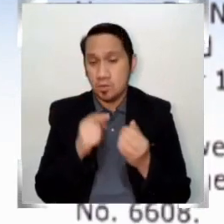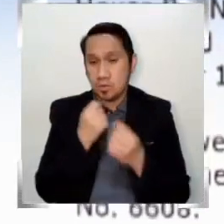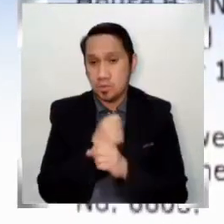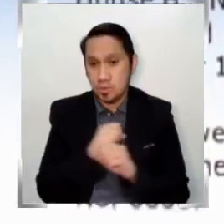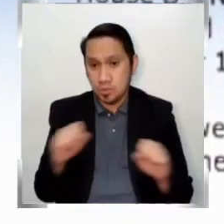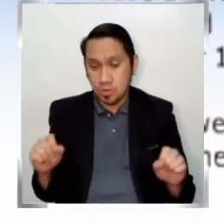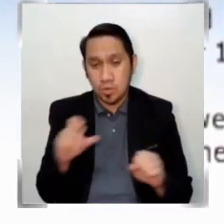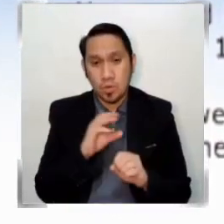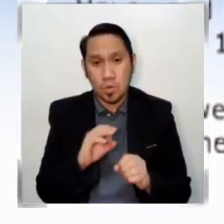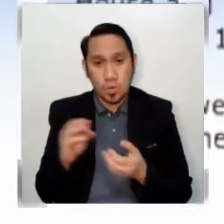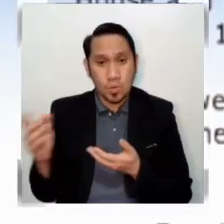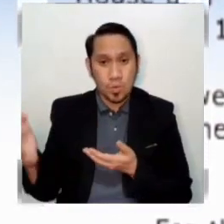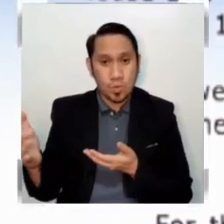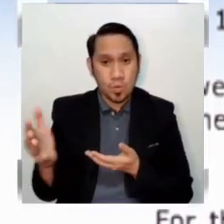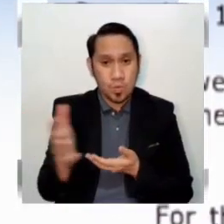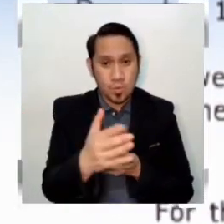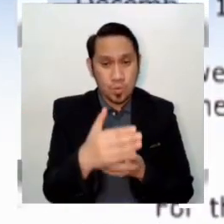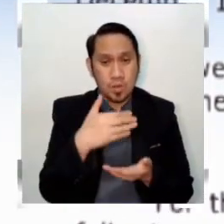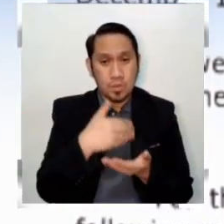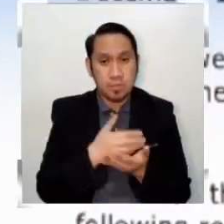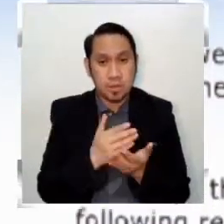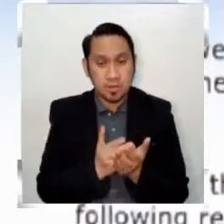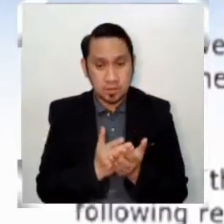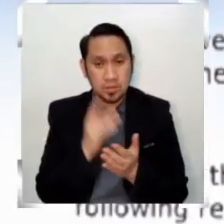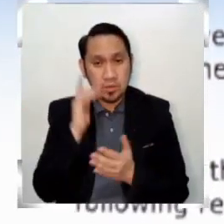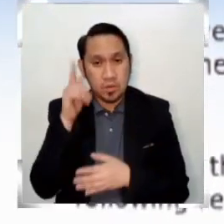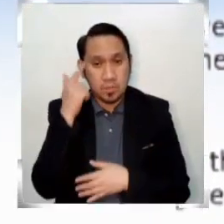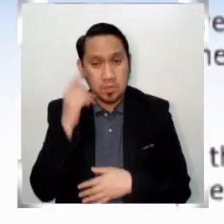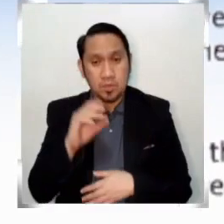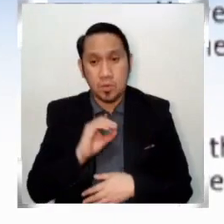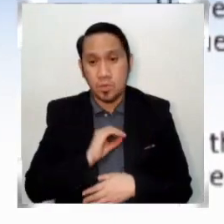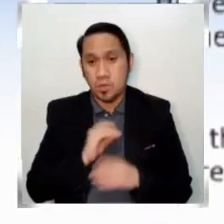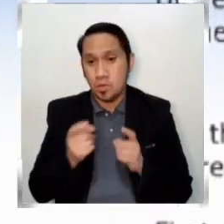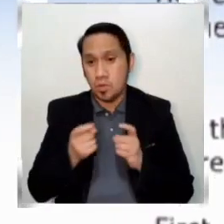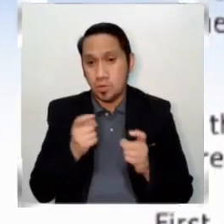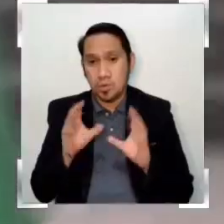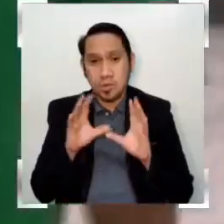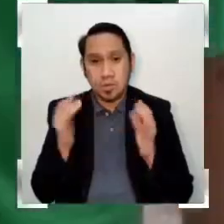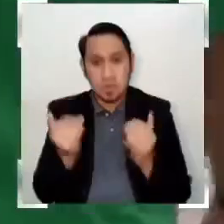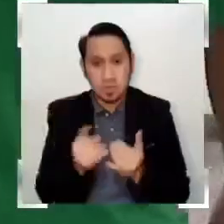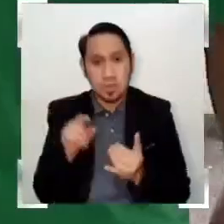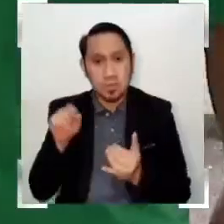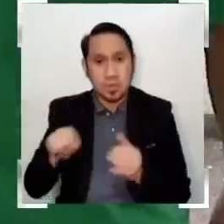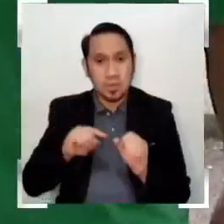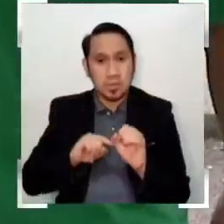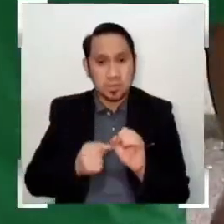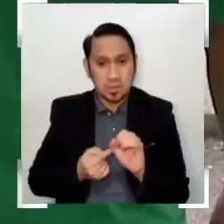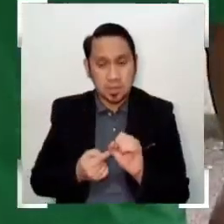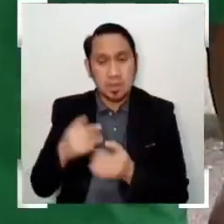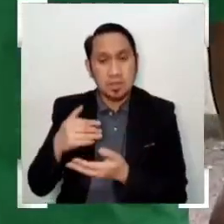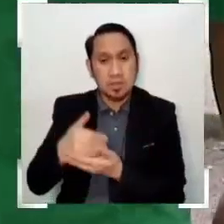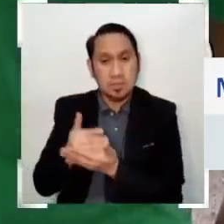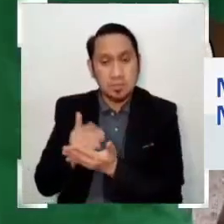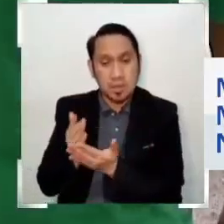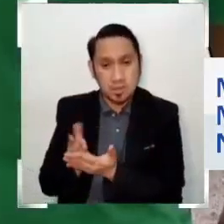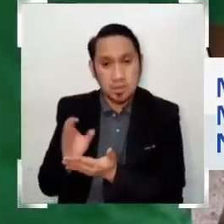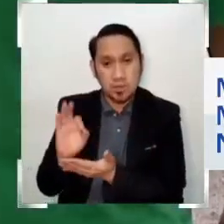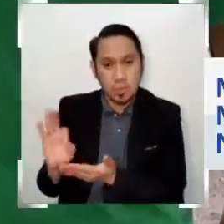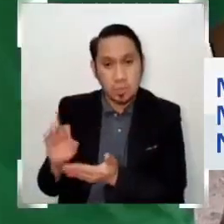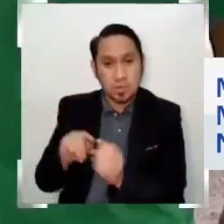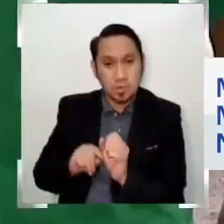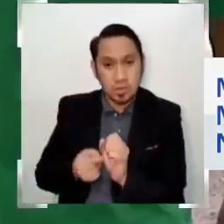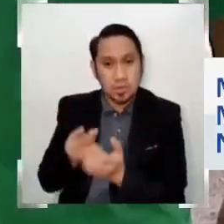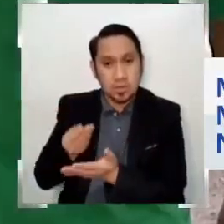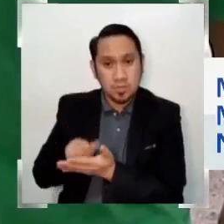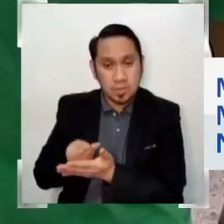ng mga government-owned and controlled corporations para maging pondo ng MIF. Sa versyon ng panukala na ipinasa, kasama